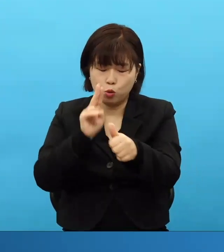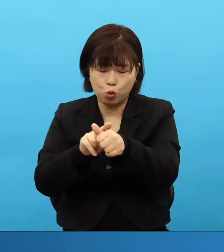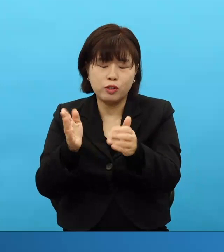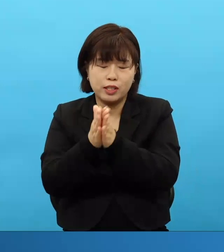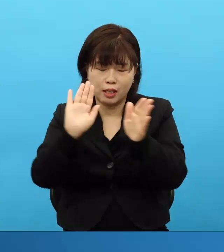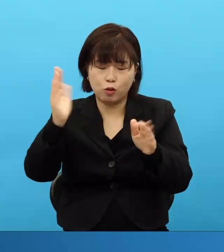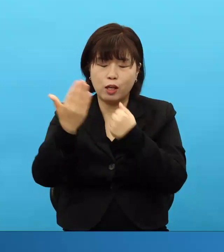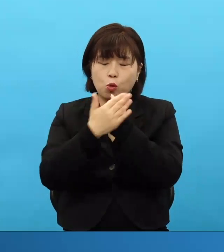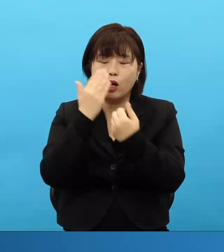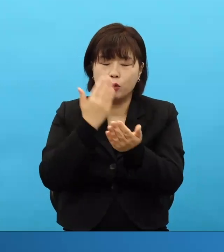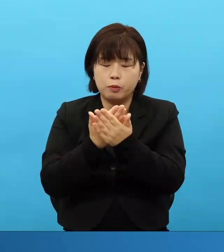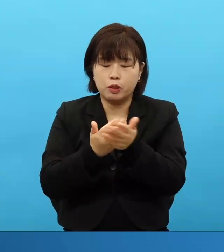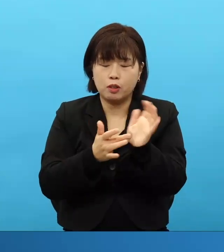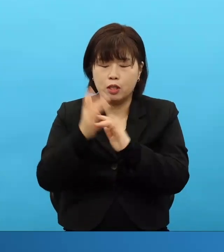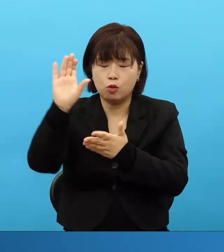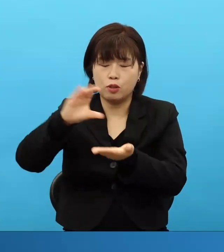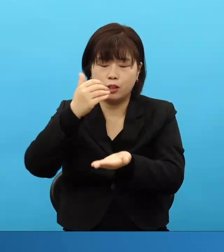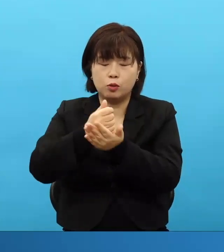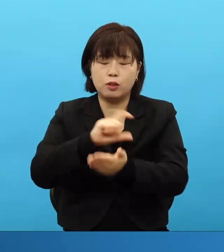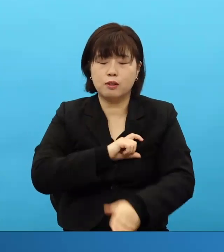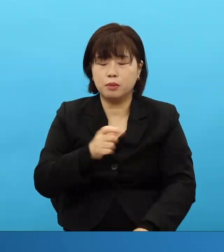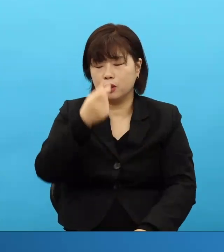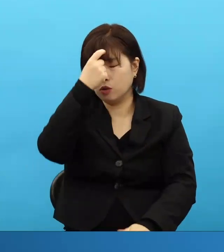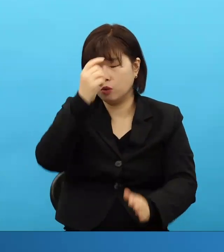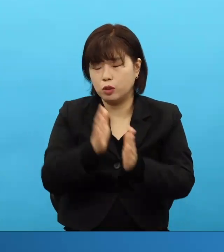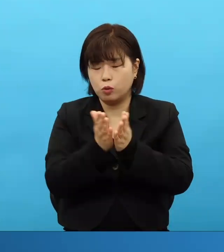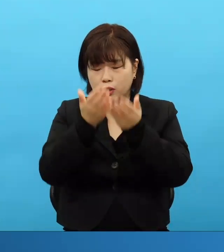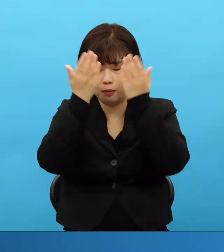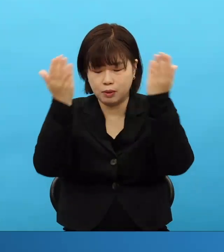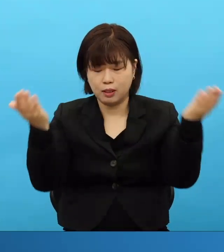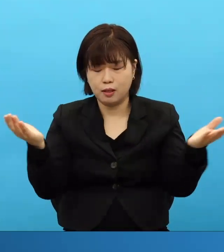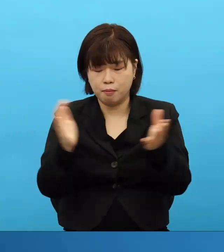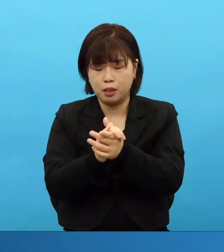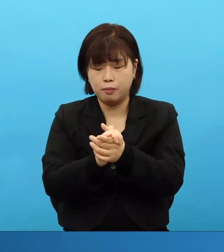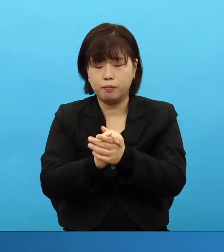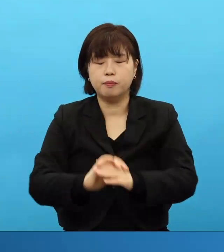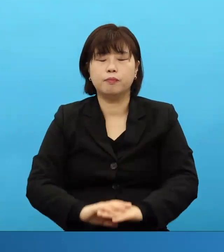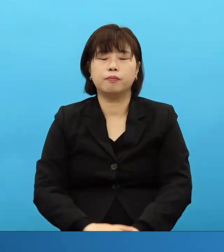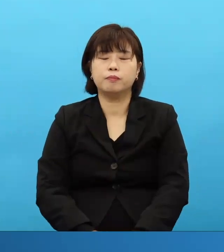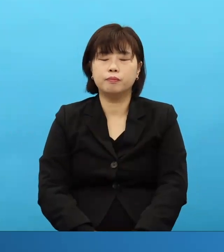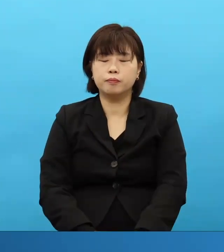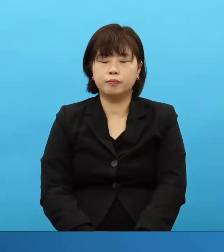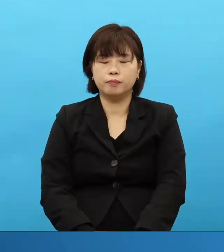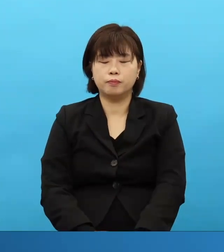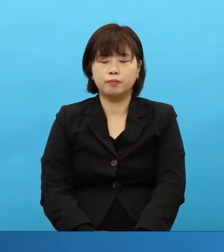그리스도 이름으로 In Jesus 기도하옵나이다. Christ's name, we pray. Amen.